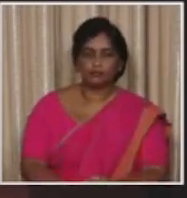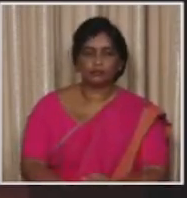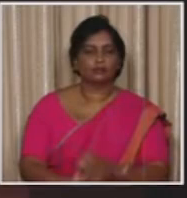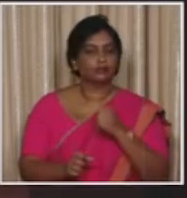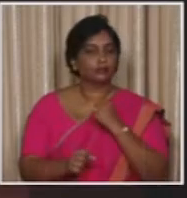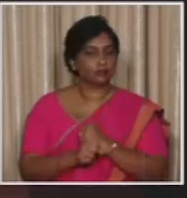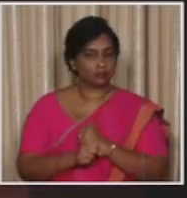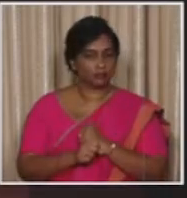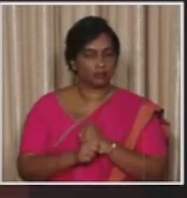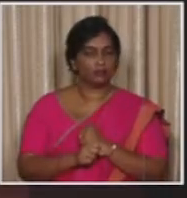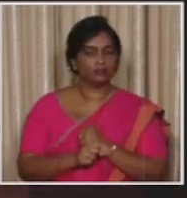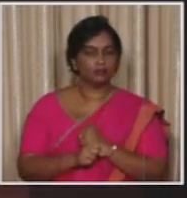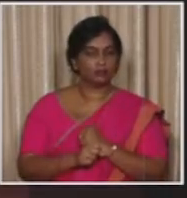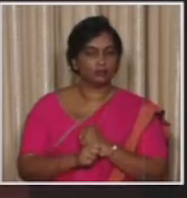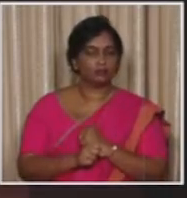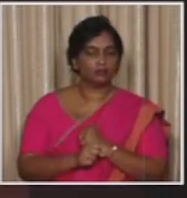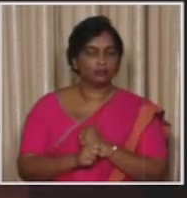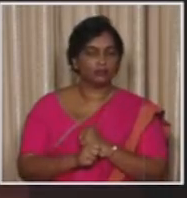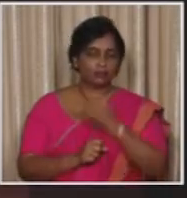රජය